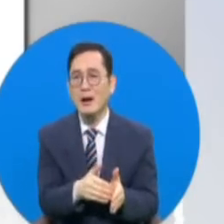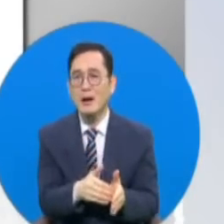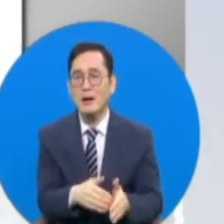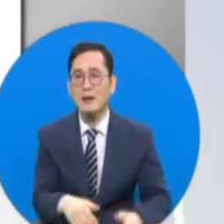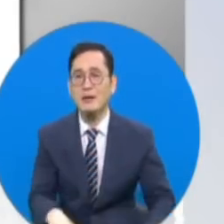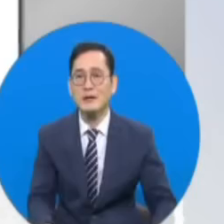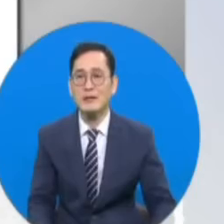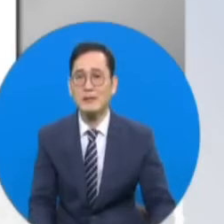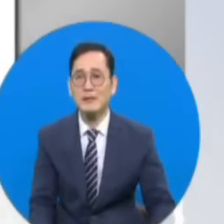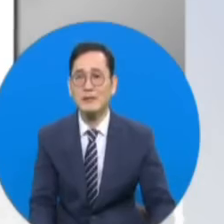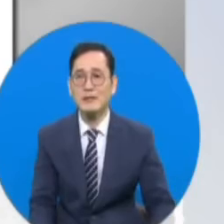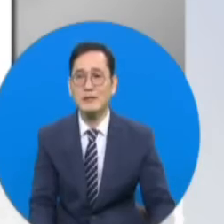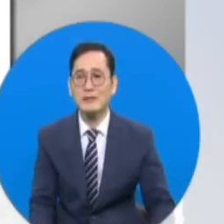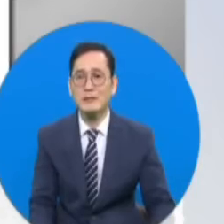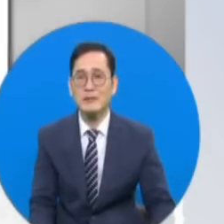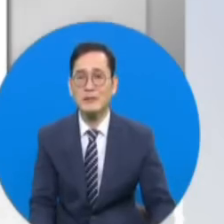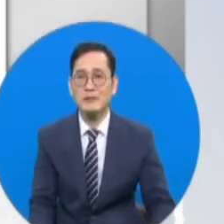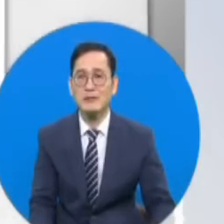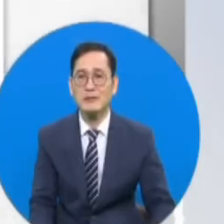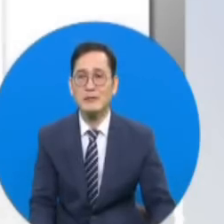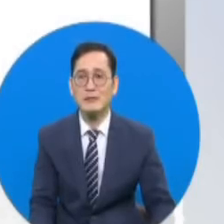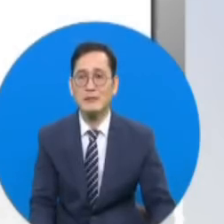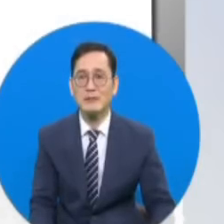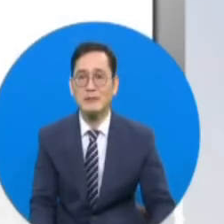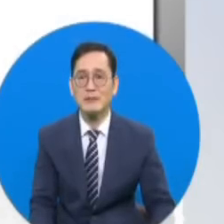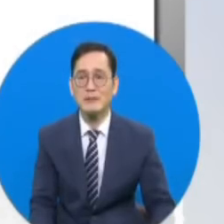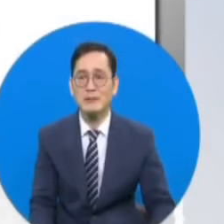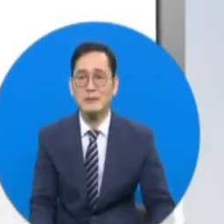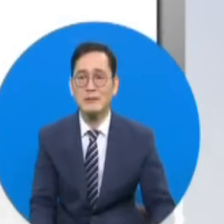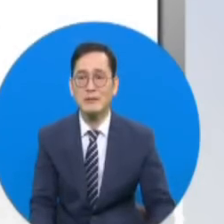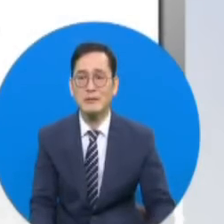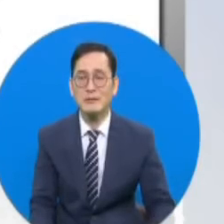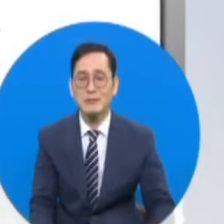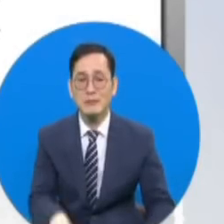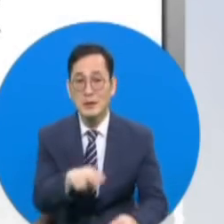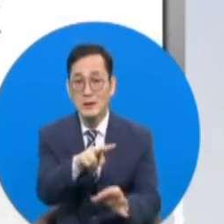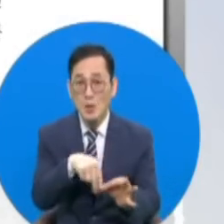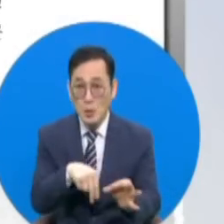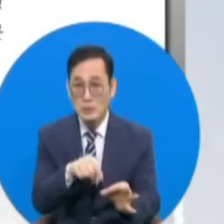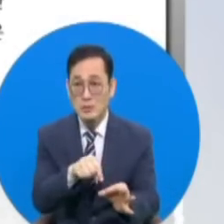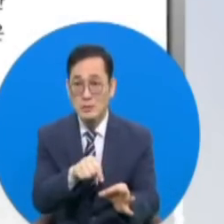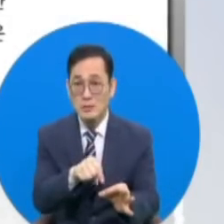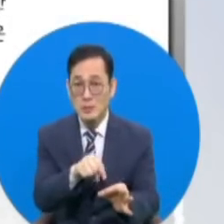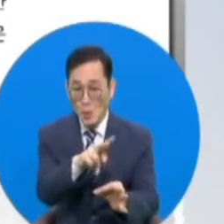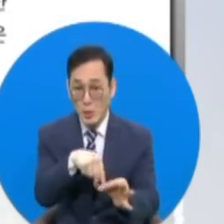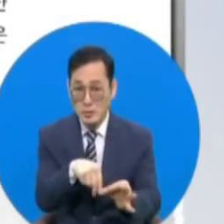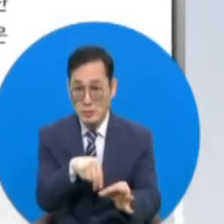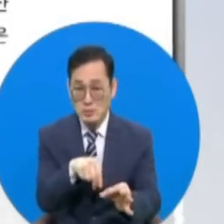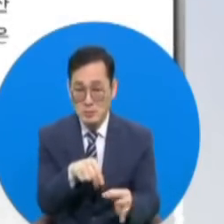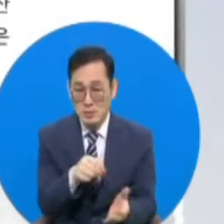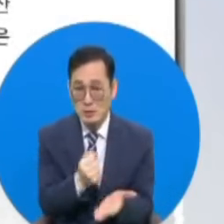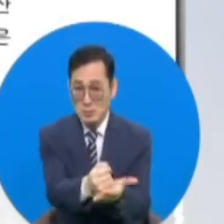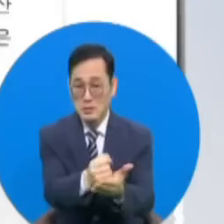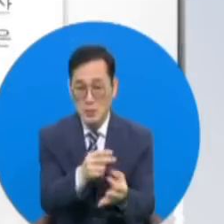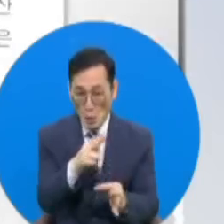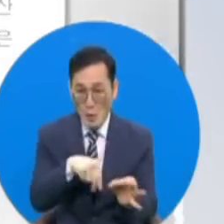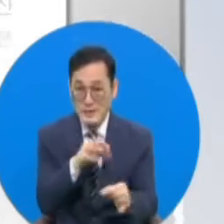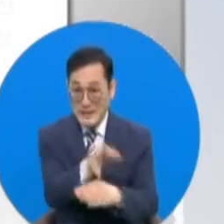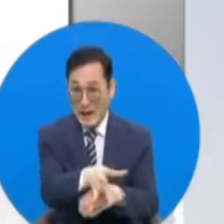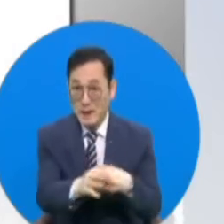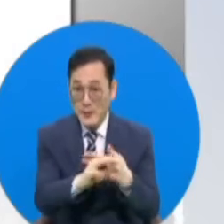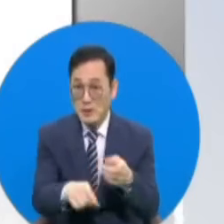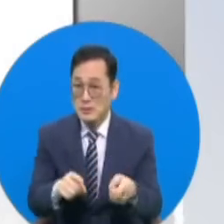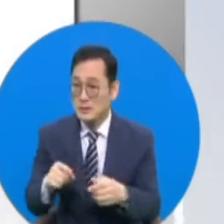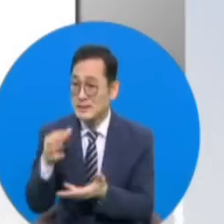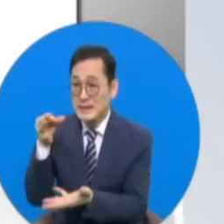다음 해에 공직자 재산 신고를 할 때 그거는 신고가 안 돼야 되는 거예요 왜냐면 다 코인으로 들어가 있기 때문에 예금이 늘어날 수가 없는